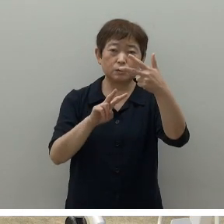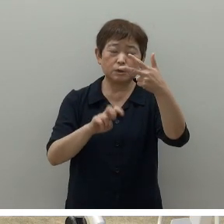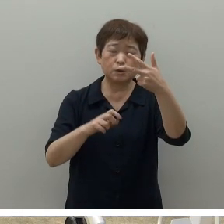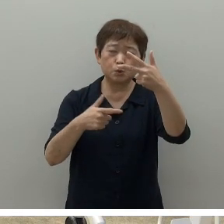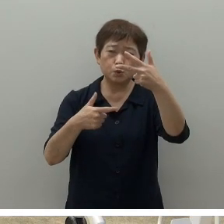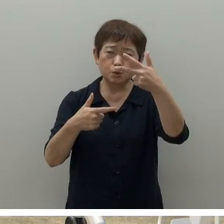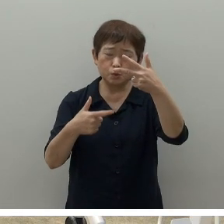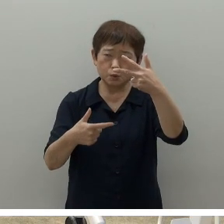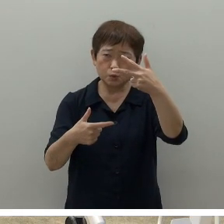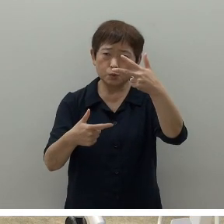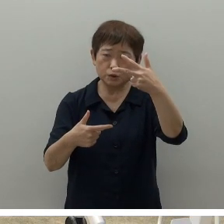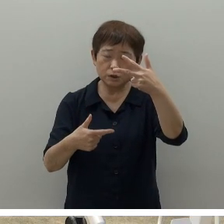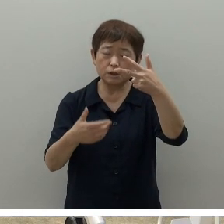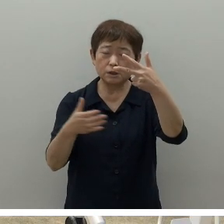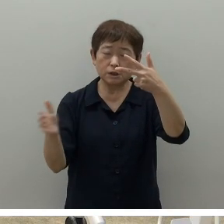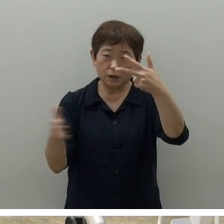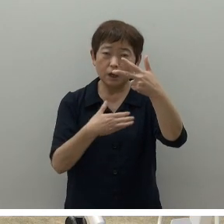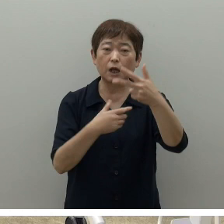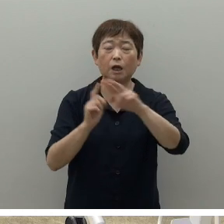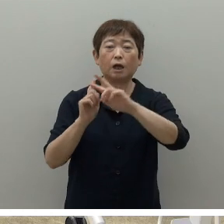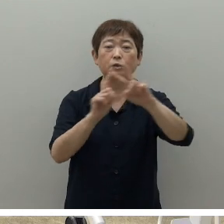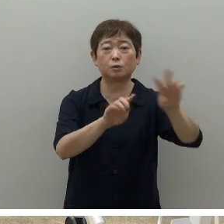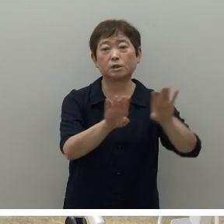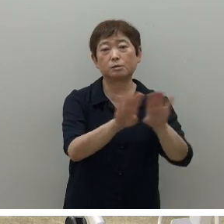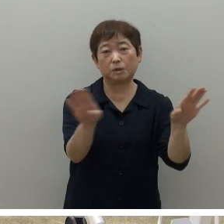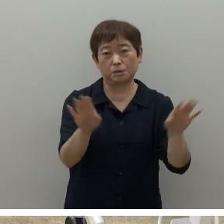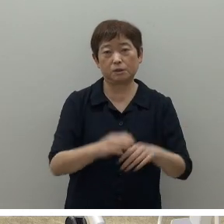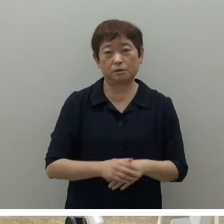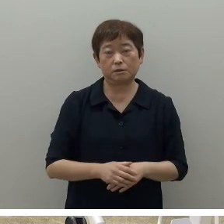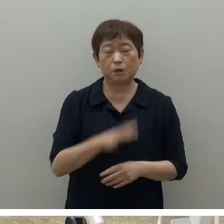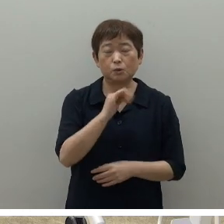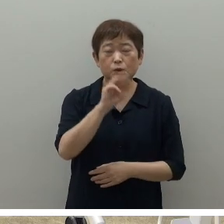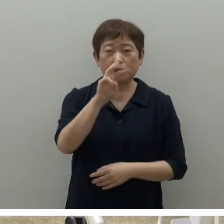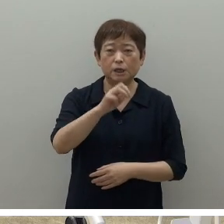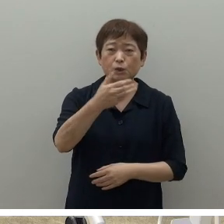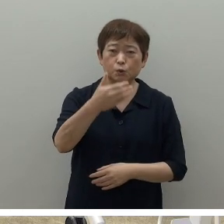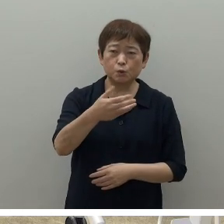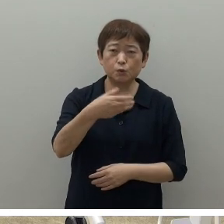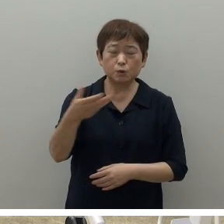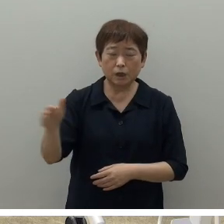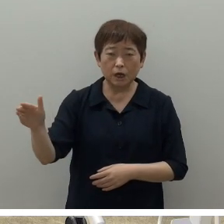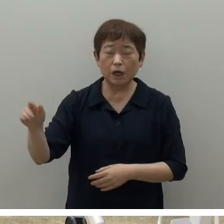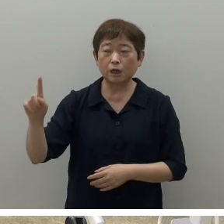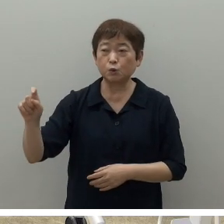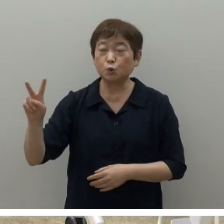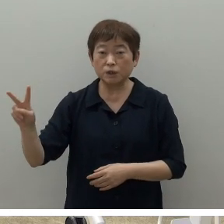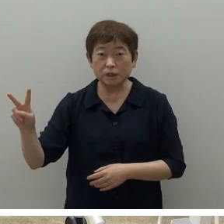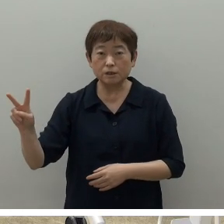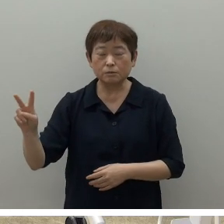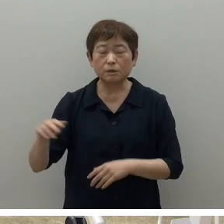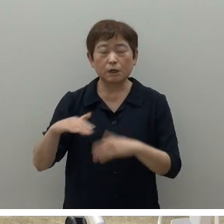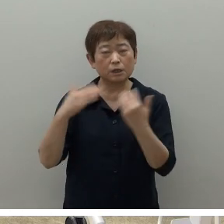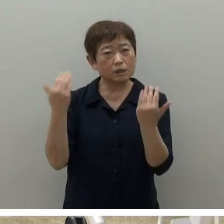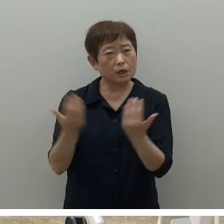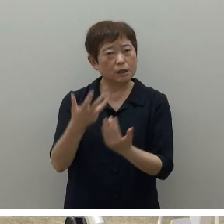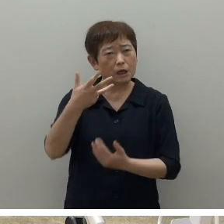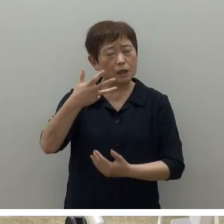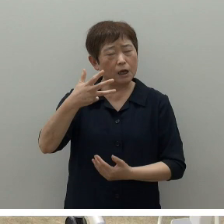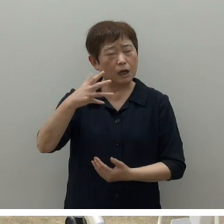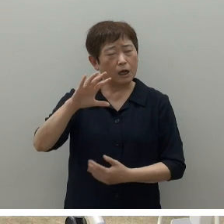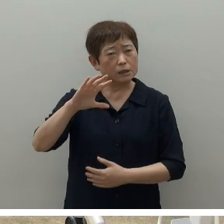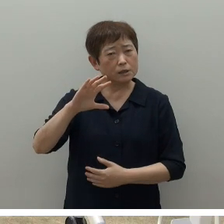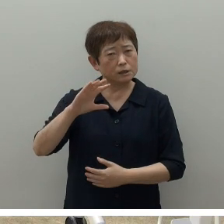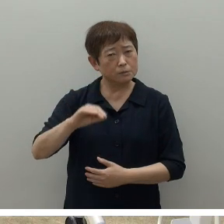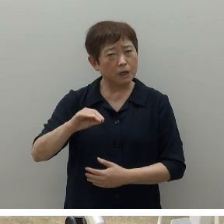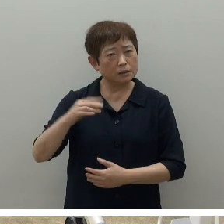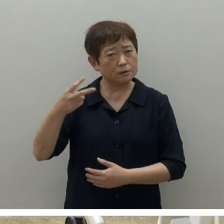7月26日の週に発送すると。そして39歳から12歳までの方、8.4 万人を想